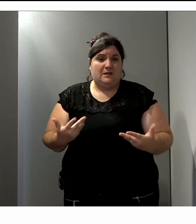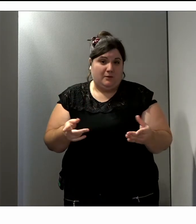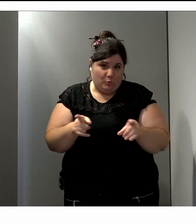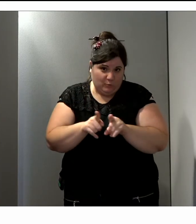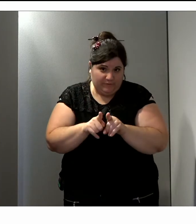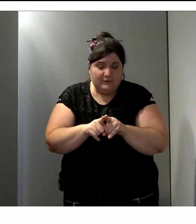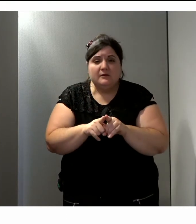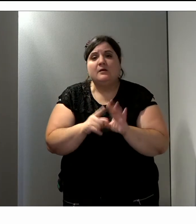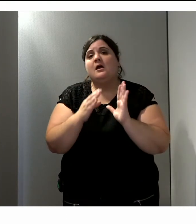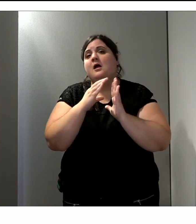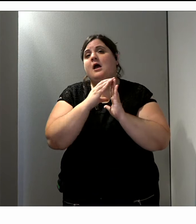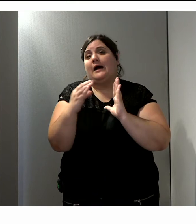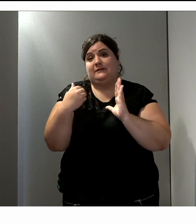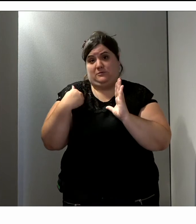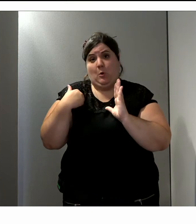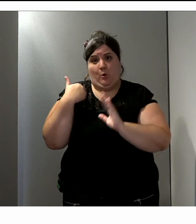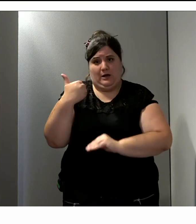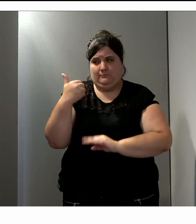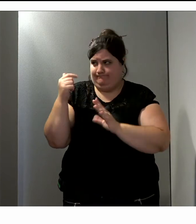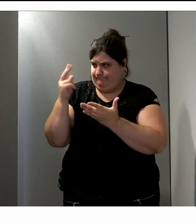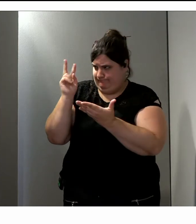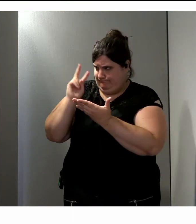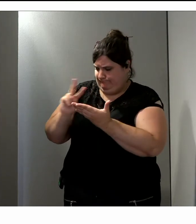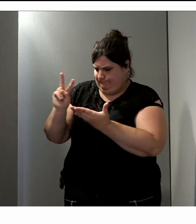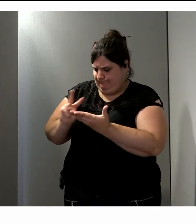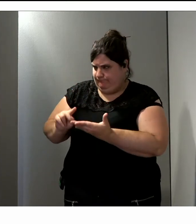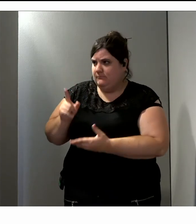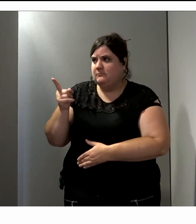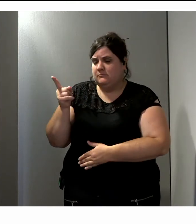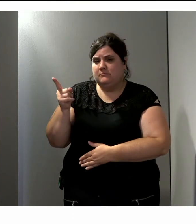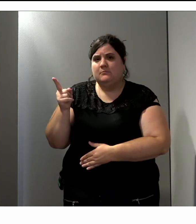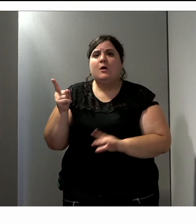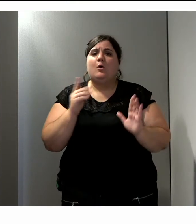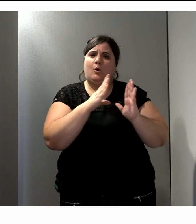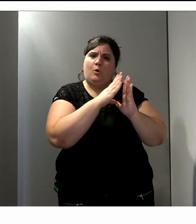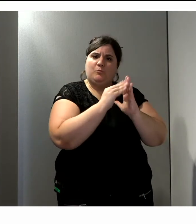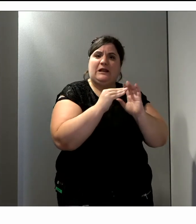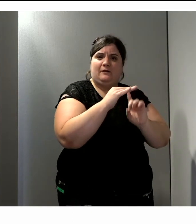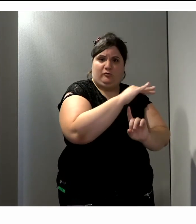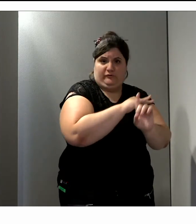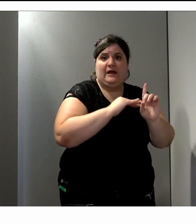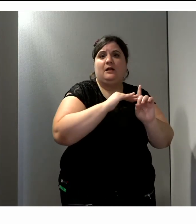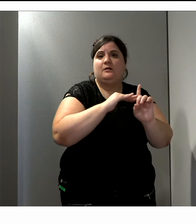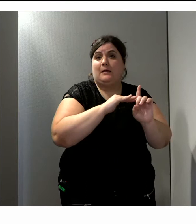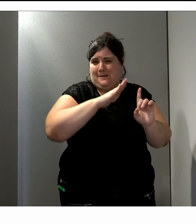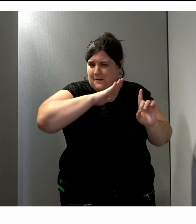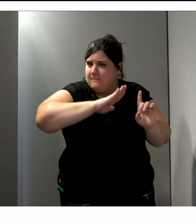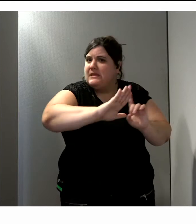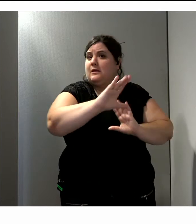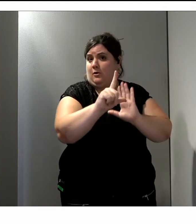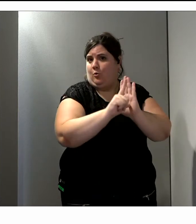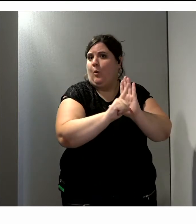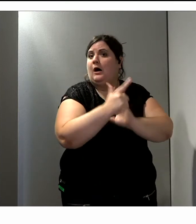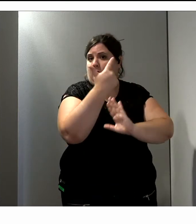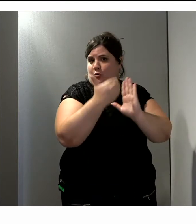regarde l'article 1, où on peut retrouver ici le modèle social qui est dans la loi de 2005, mais ce qui